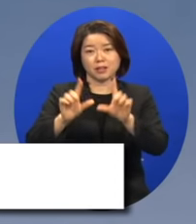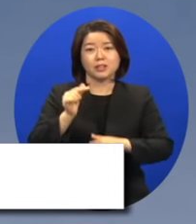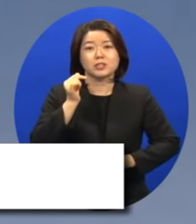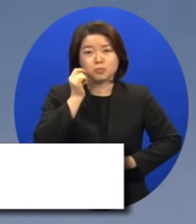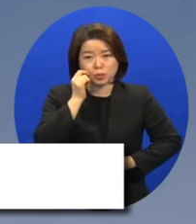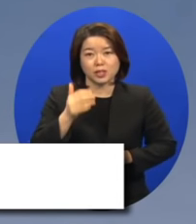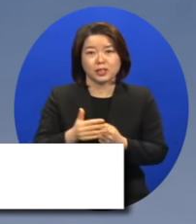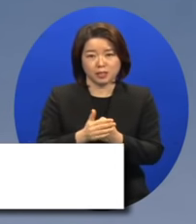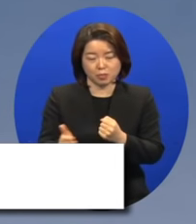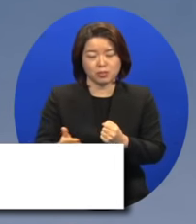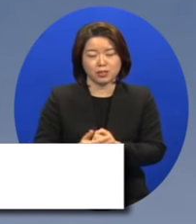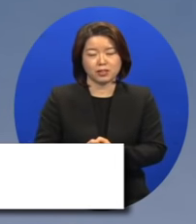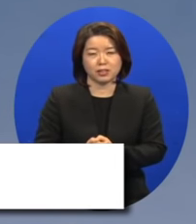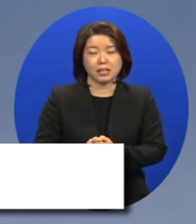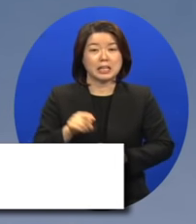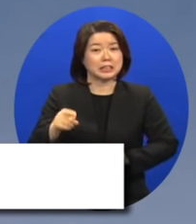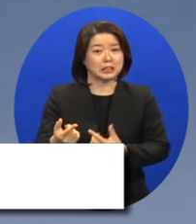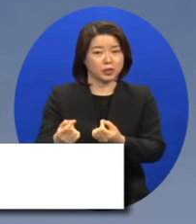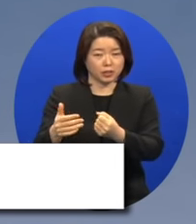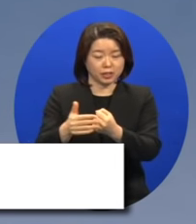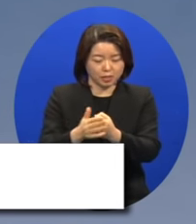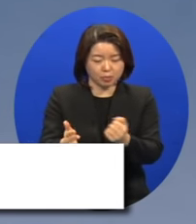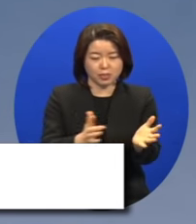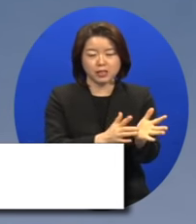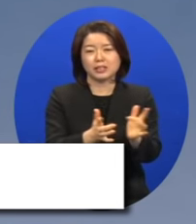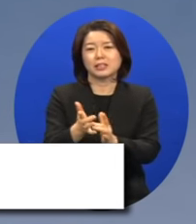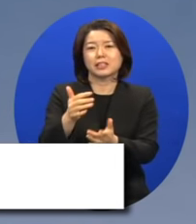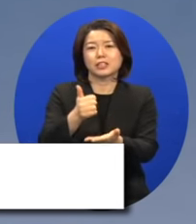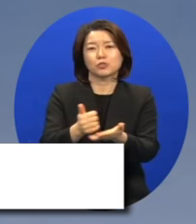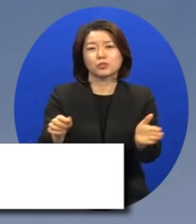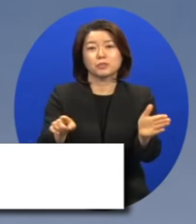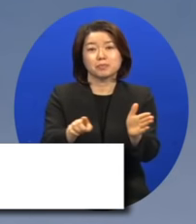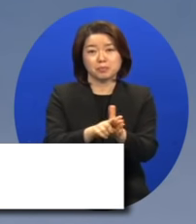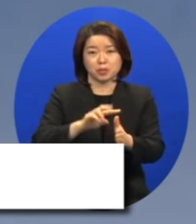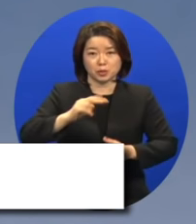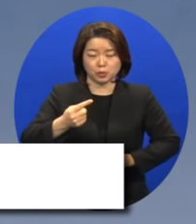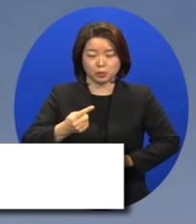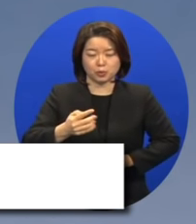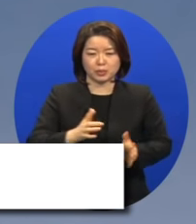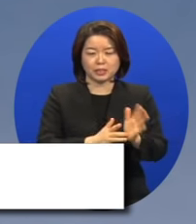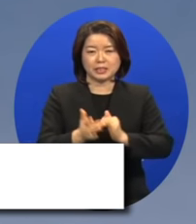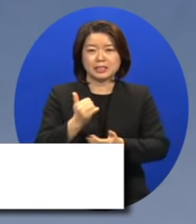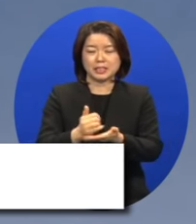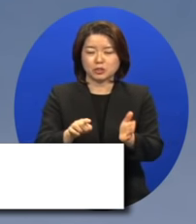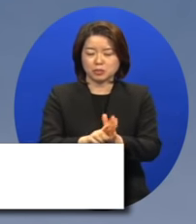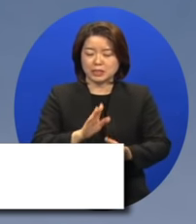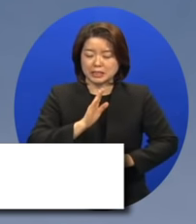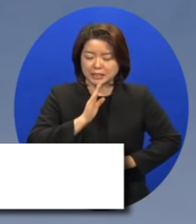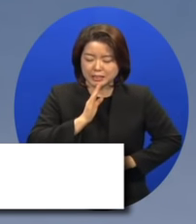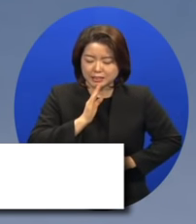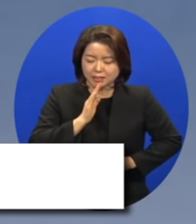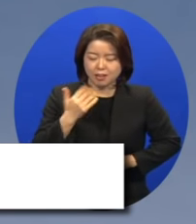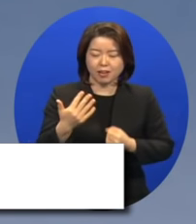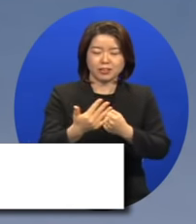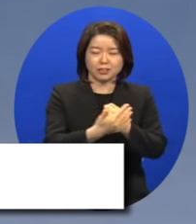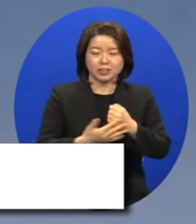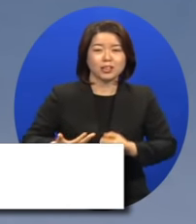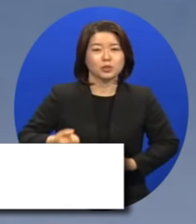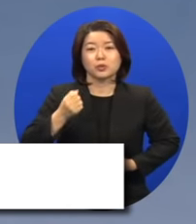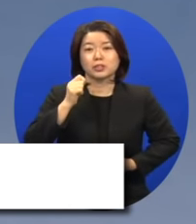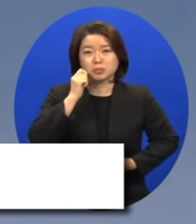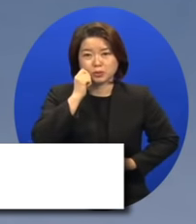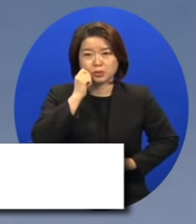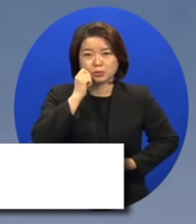아닙니다.우리가 하나님의성전으로살지않기때문에,비록 예수님을믿는다할지라도참된믿음의기쁨과은혜를누리지못하고 ,